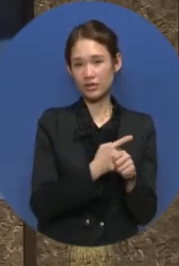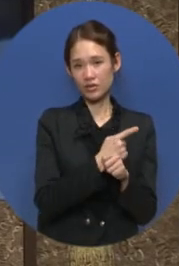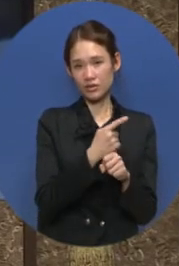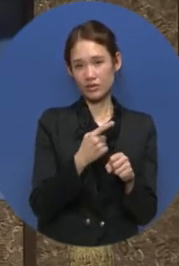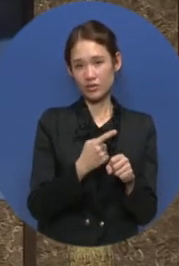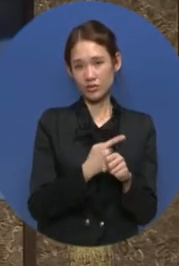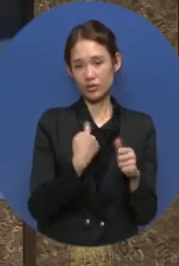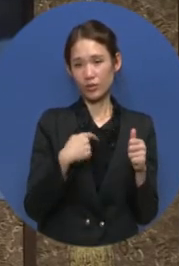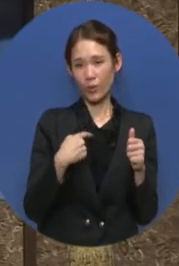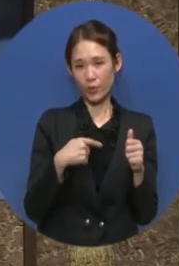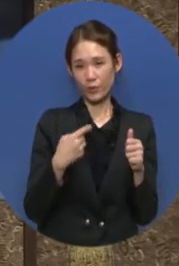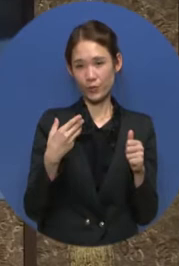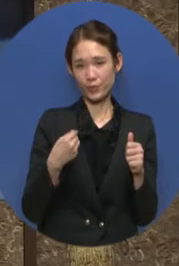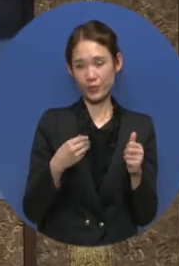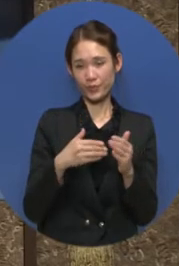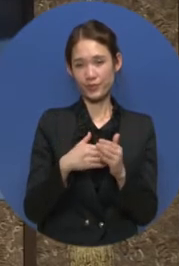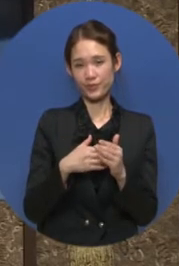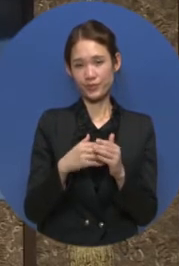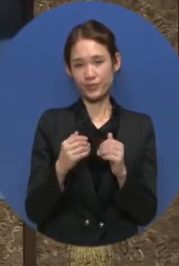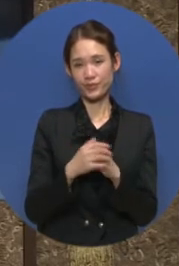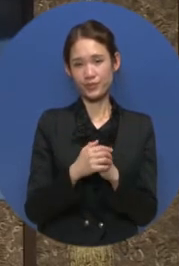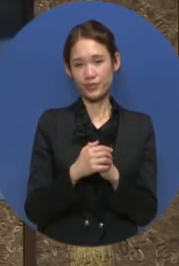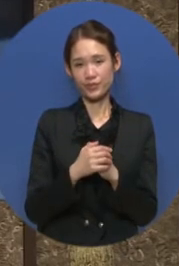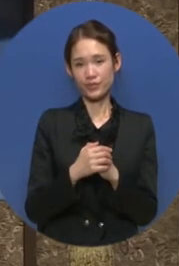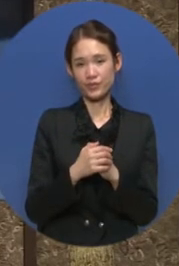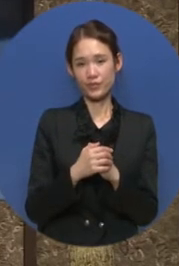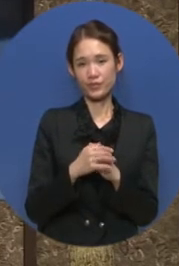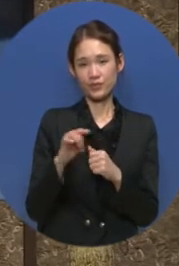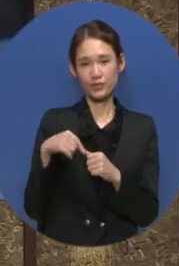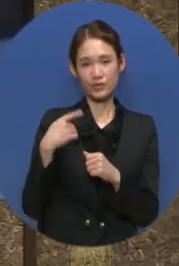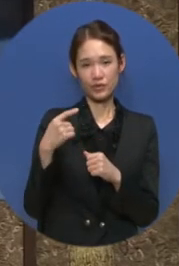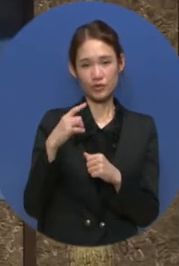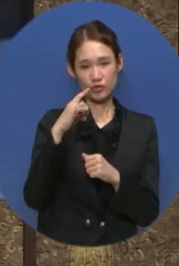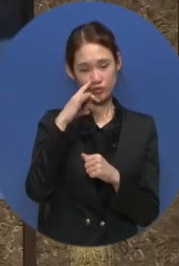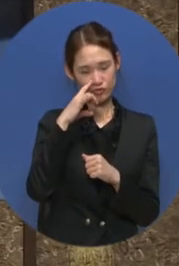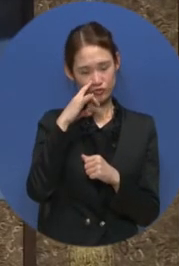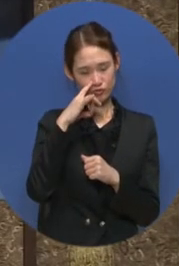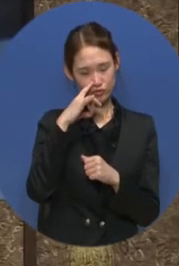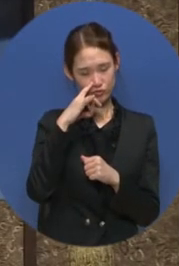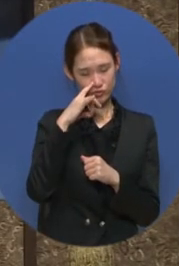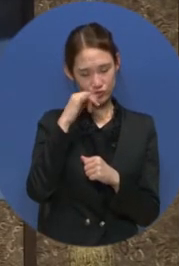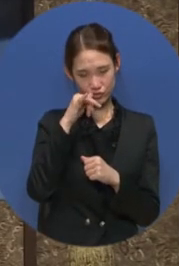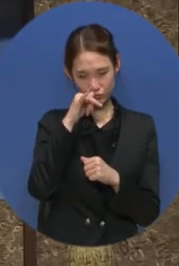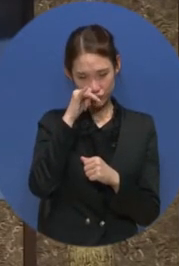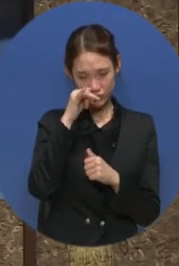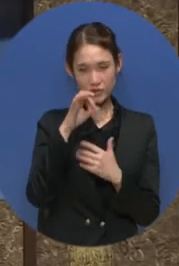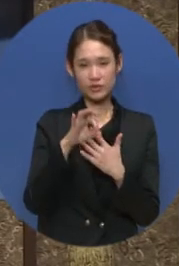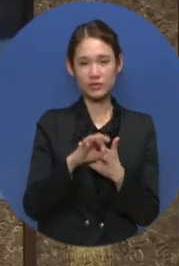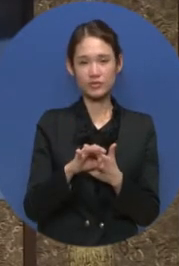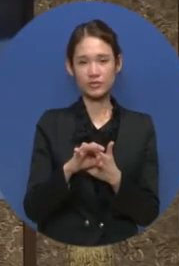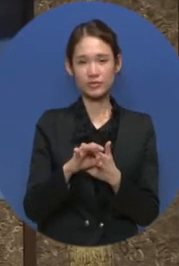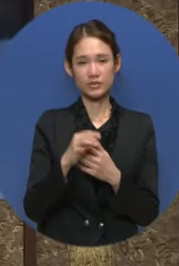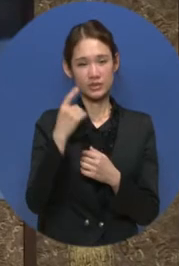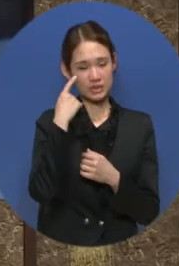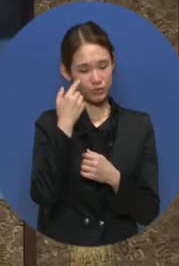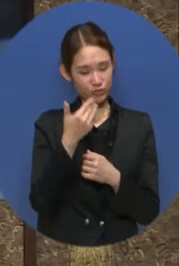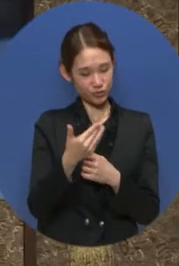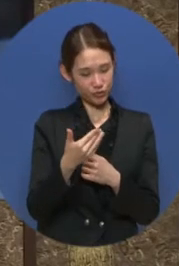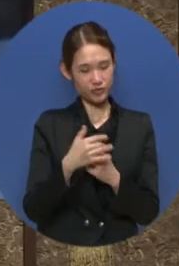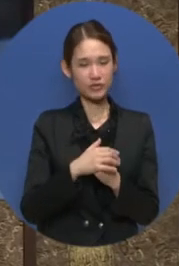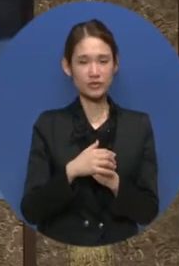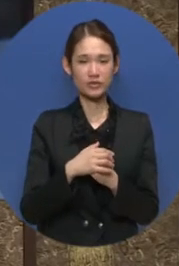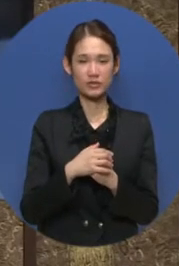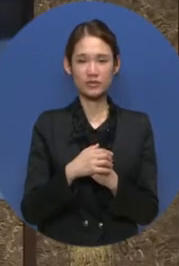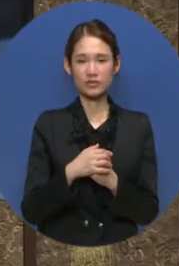1시간 교육을 받습니다. 네. 1시간 교육을 받고, 그 다음에 또 필요한 사항이 있으면, 궁금한 사항이 있으면 질문도